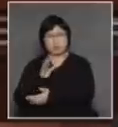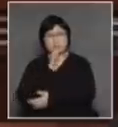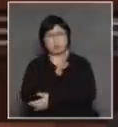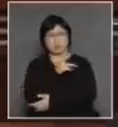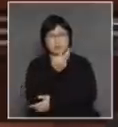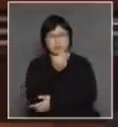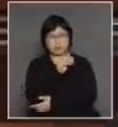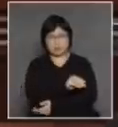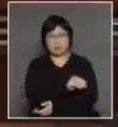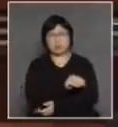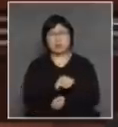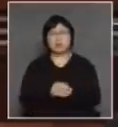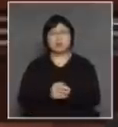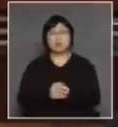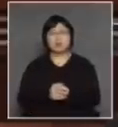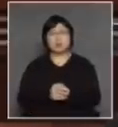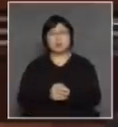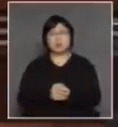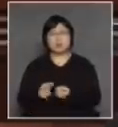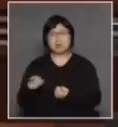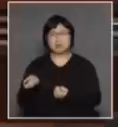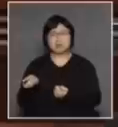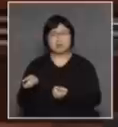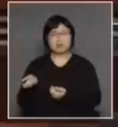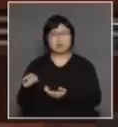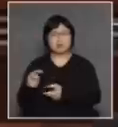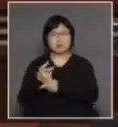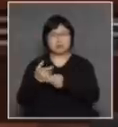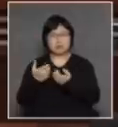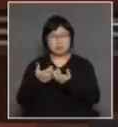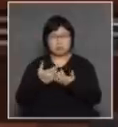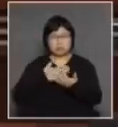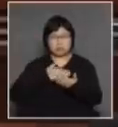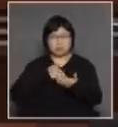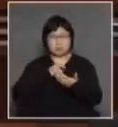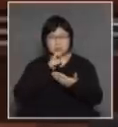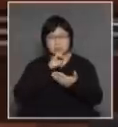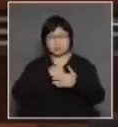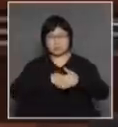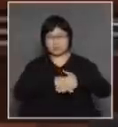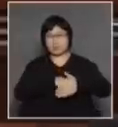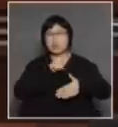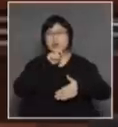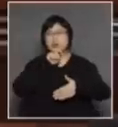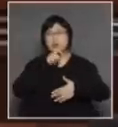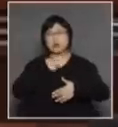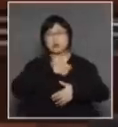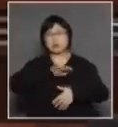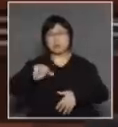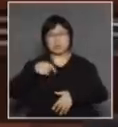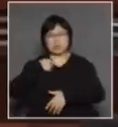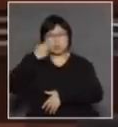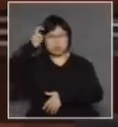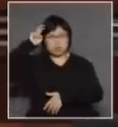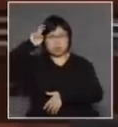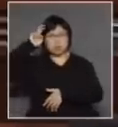520億，司長仲喺佢嗰個財政預算案度咧就留一條尾巴。他說我們是需要考慮